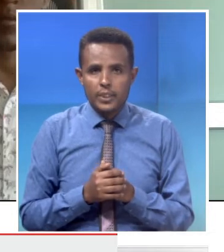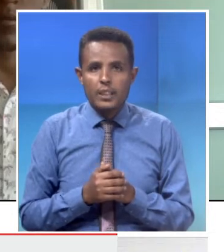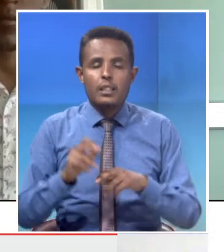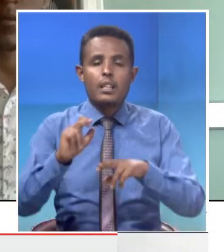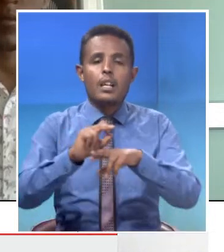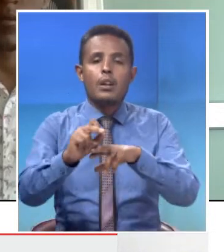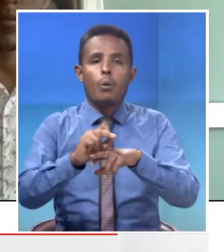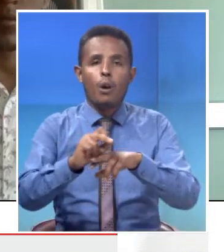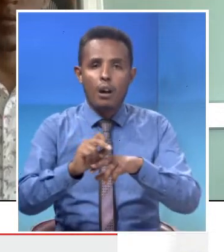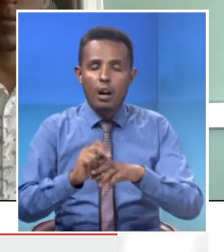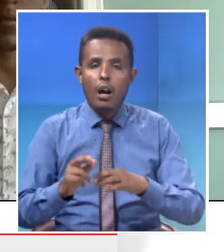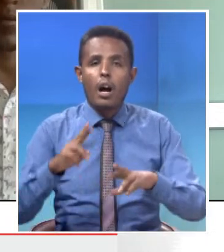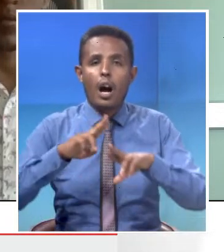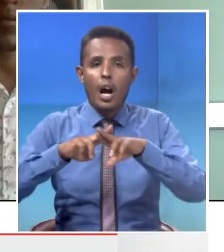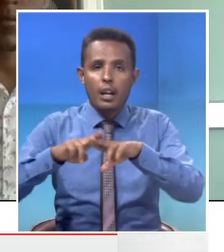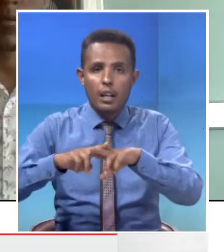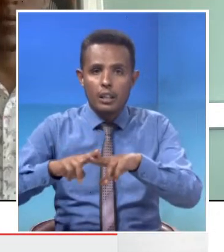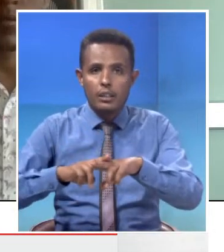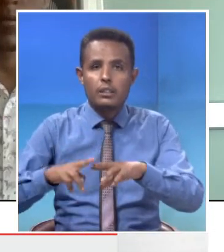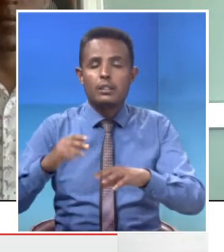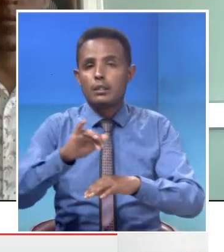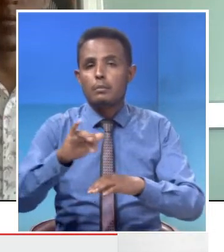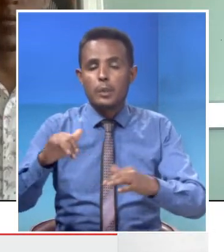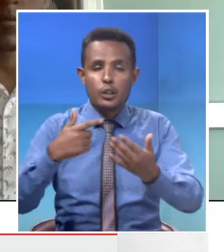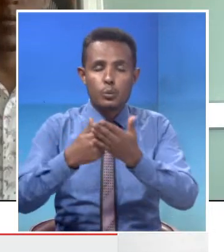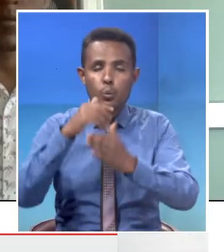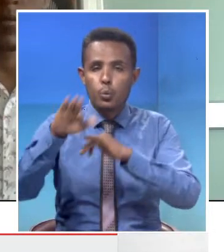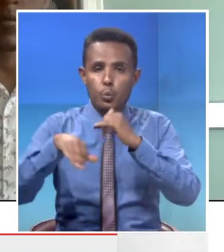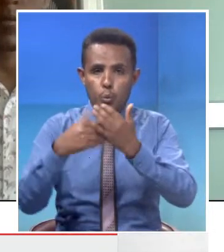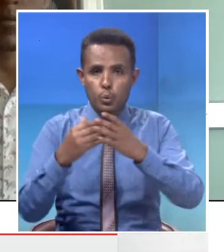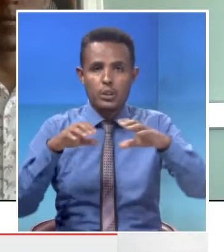ድሬዳዋ፣ ሀረር፣ በእነዚህ ተከናውኗል።